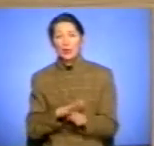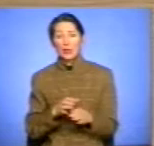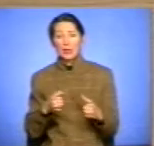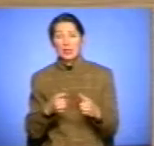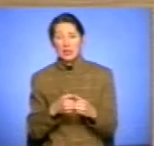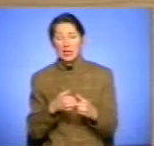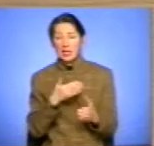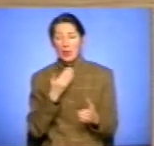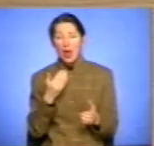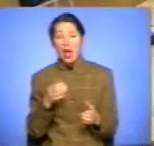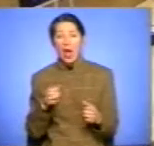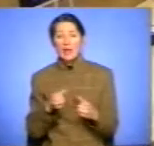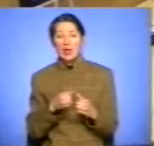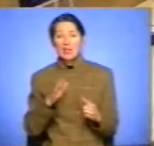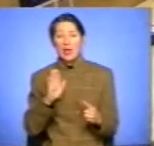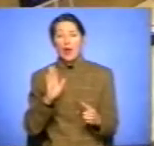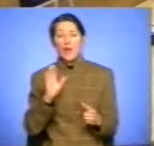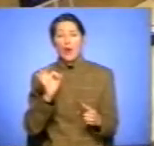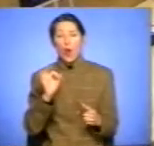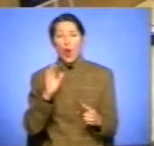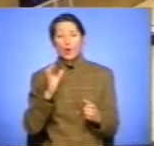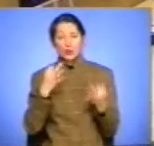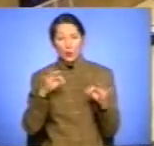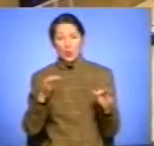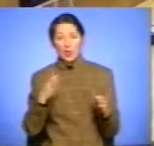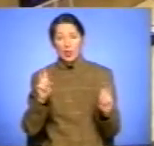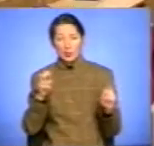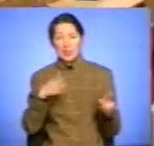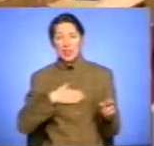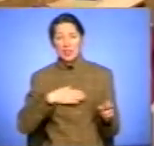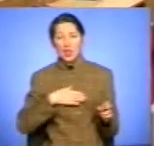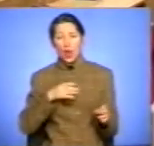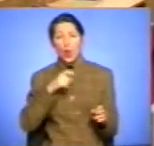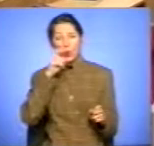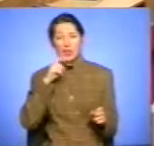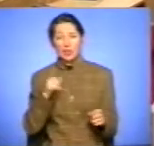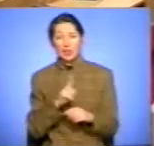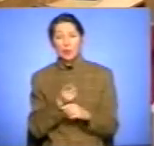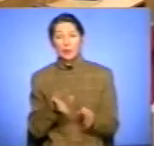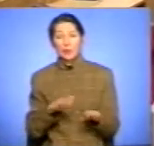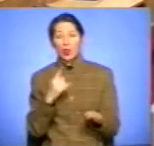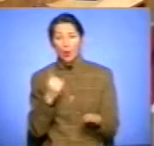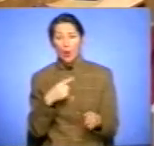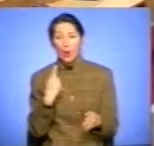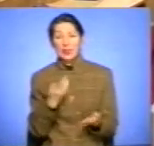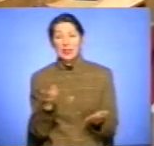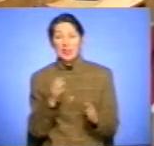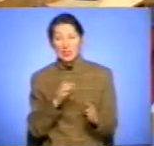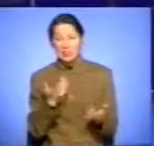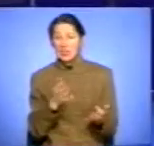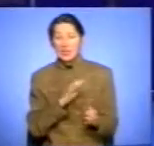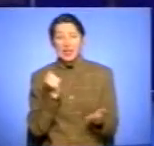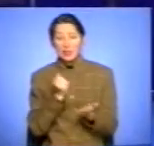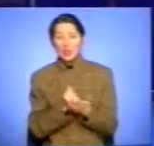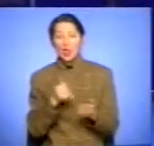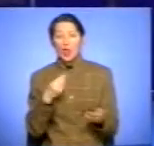ВО Свобода та наша Україна відтак Тернопільщина залишається єдиною областю де досі не затверджено бюджет на 2013